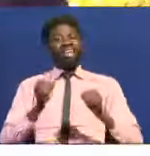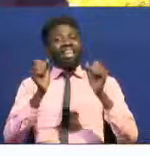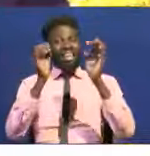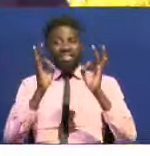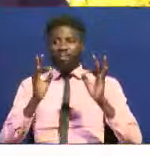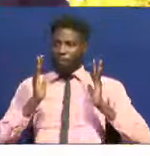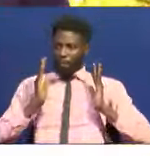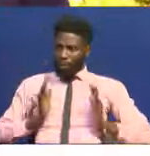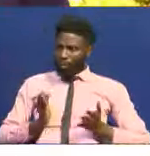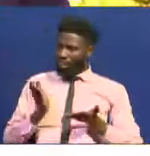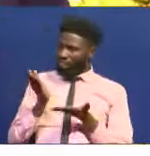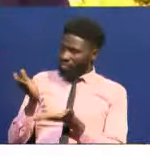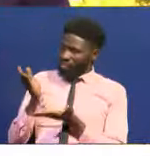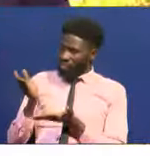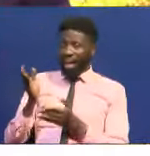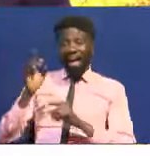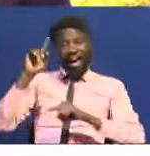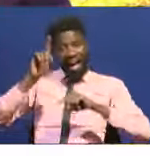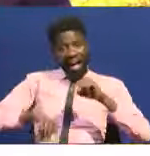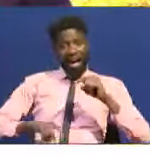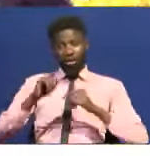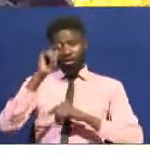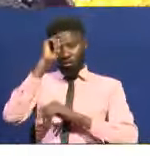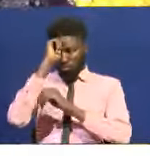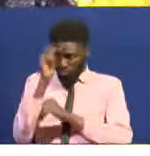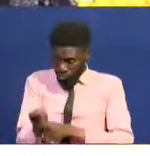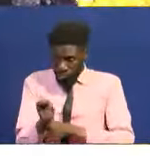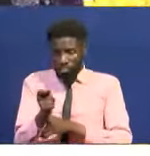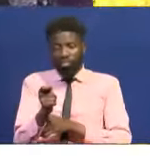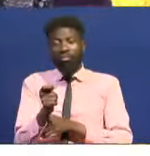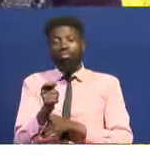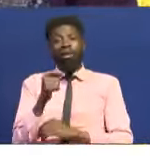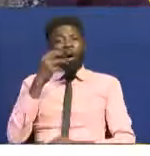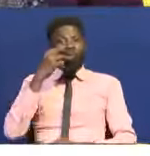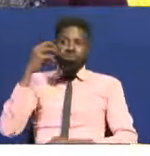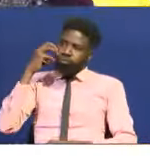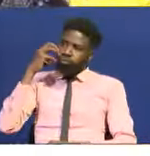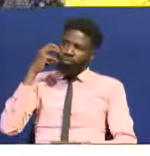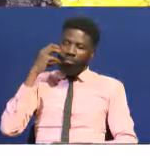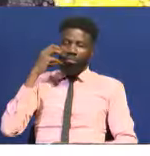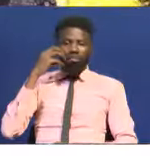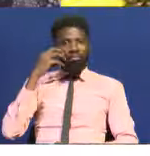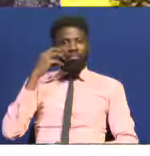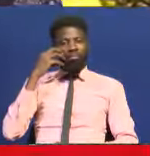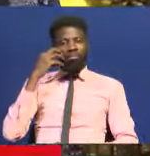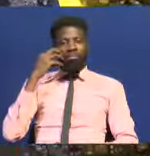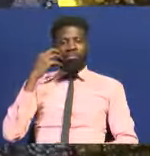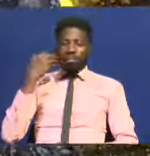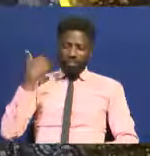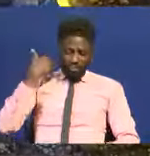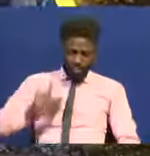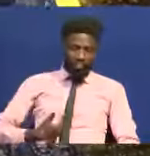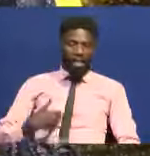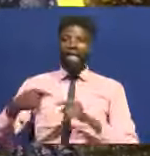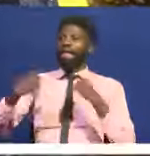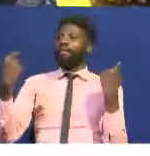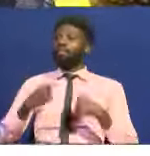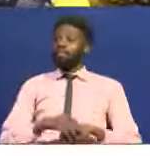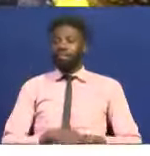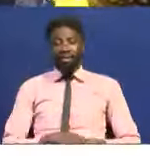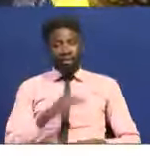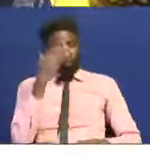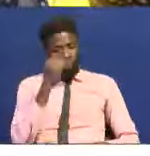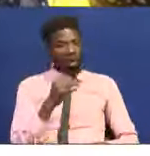ambao hawezi kupatia Oparanya heshima, yeye atakuwa adui yangu. Kwa sababu Oparanya